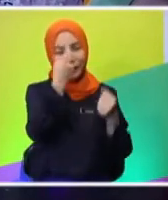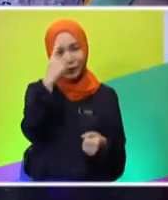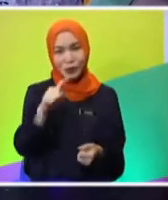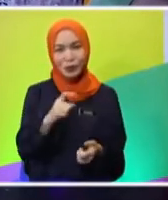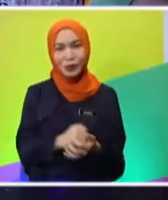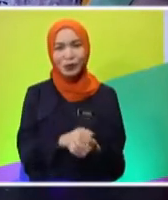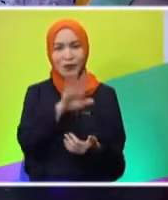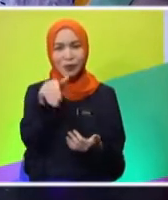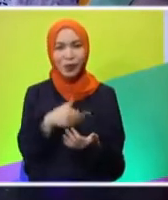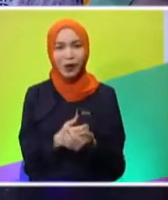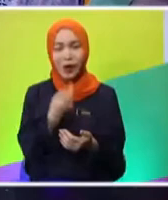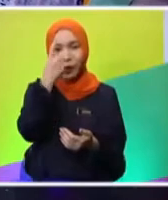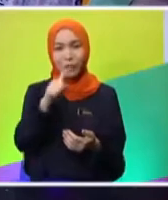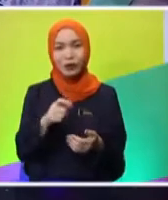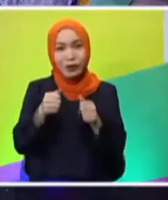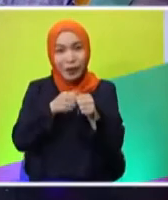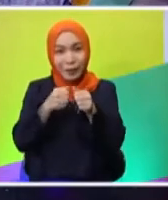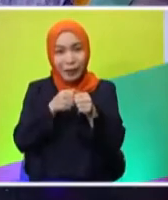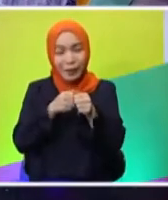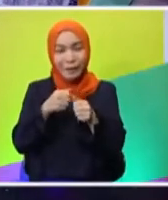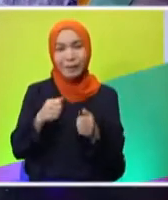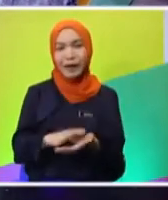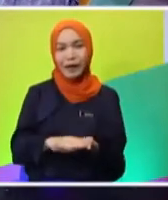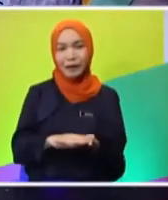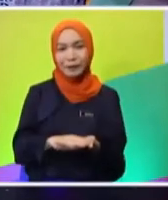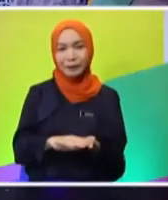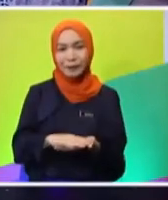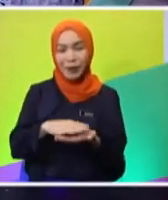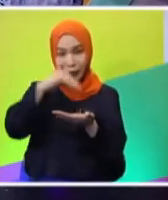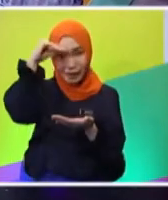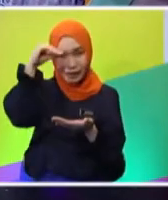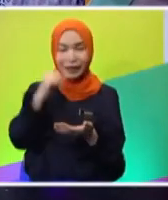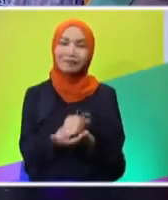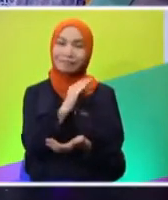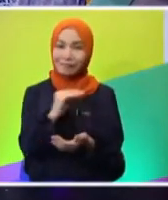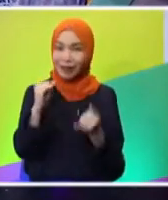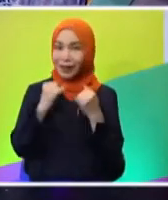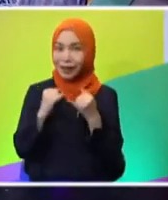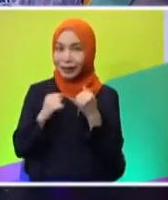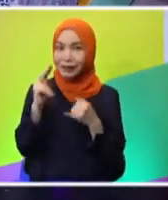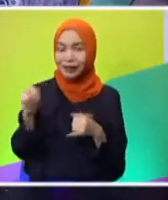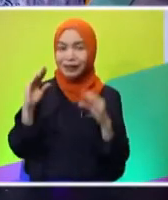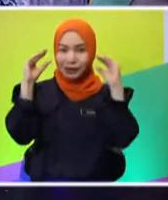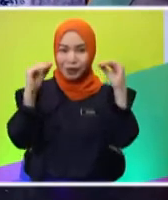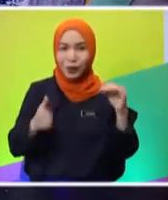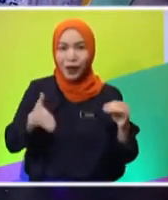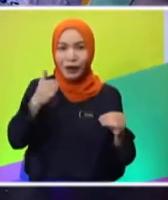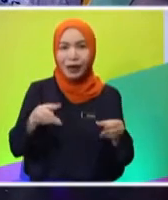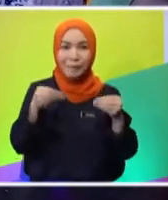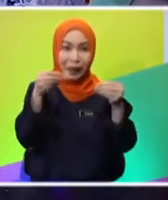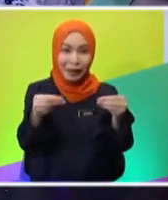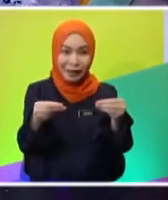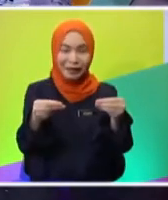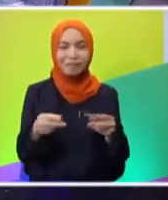setiap asyik menatap setiap sisi APBD bertanya soal lain tadi akhir nanti hah cek gua ke bagi kehancuran untuk